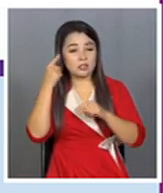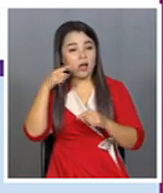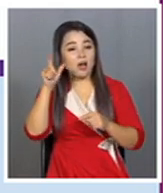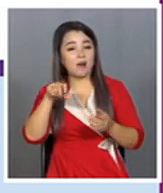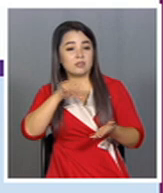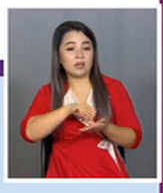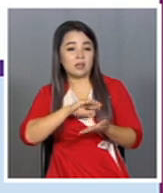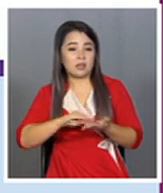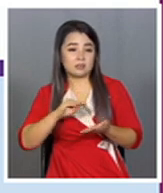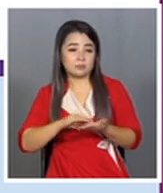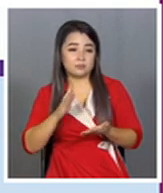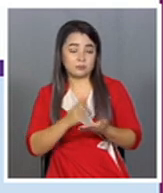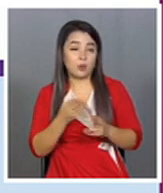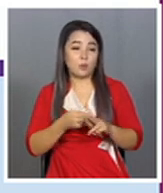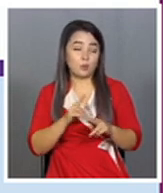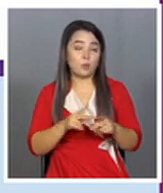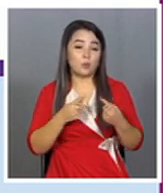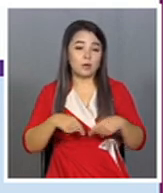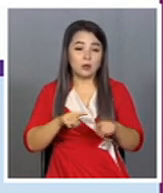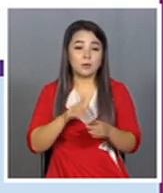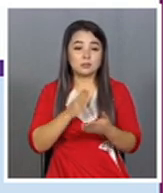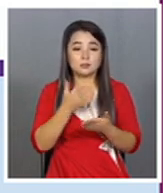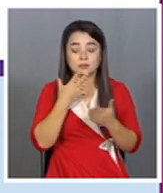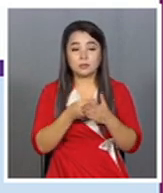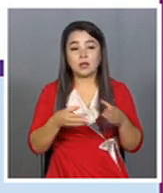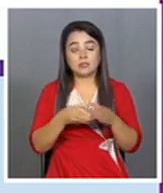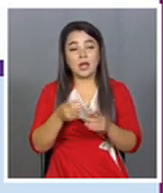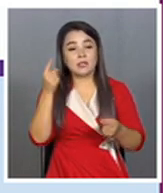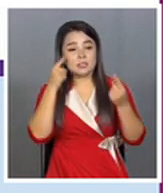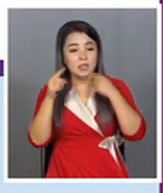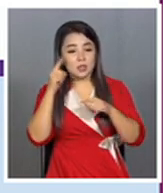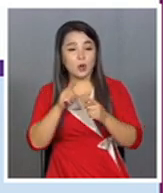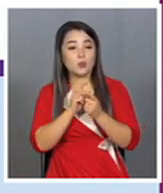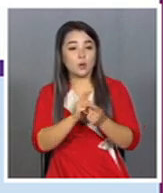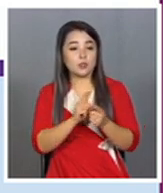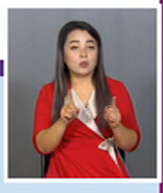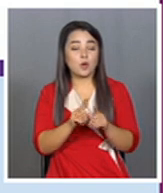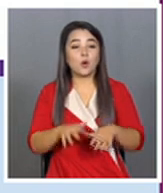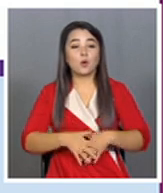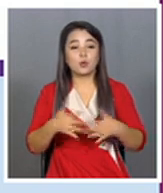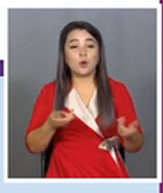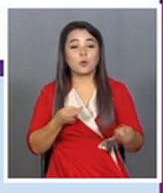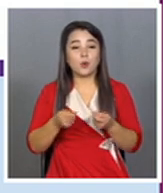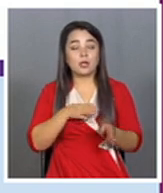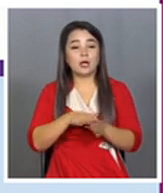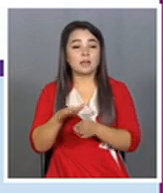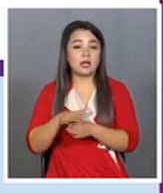авторлар. Оларға қоғамдағы консерваторлық идеологиямен күресте үлкен рөл